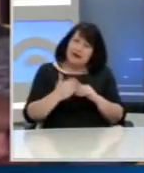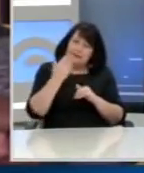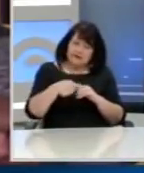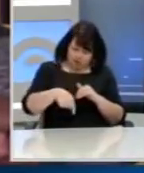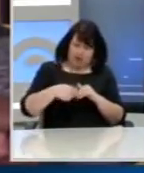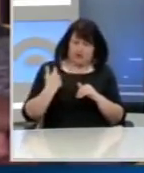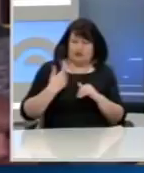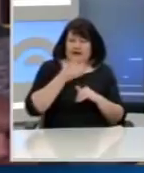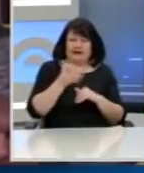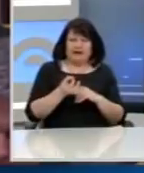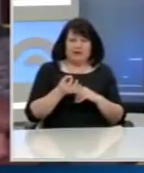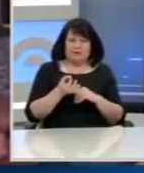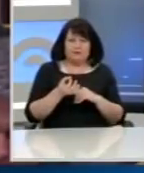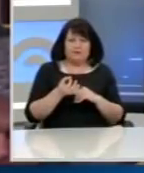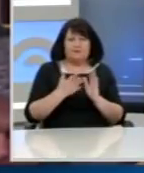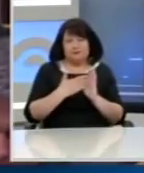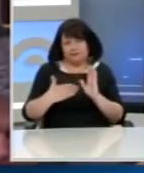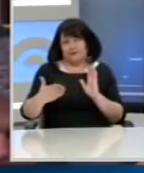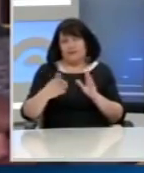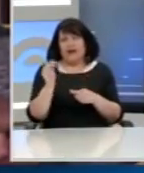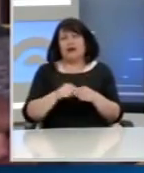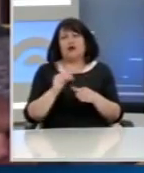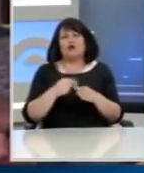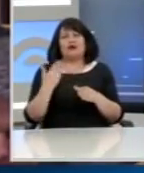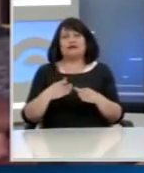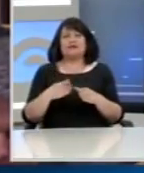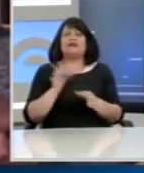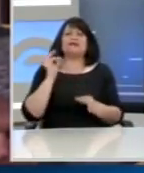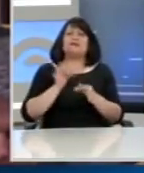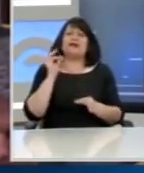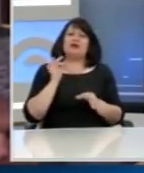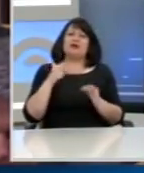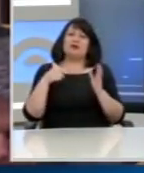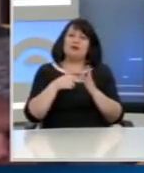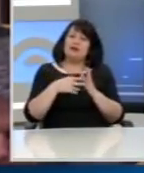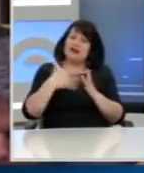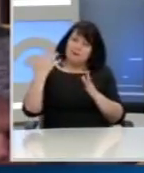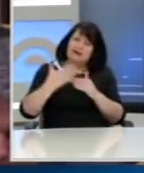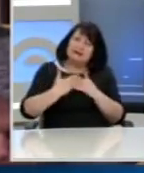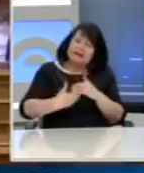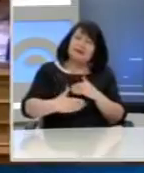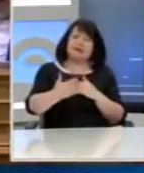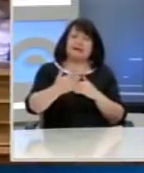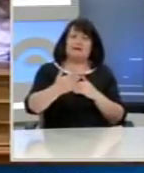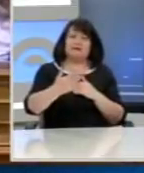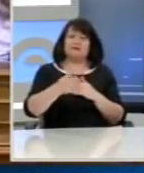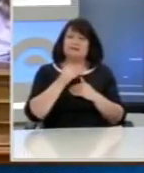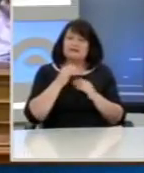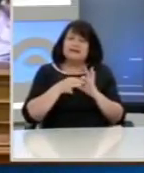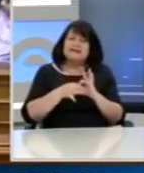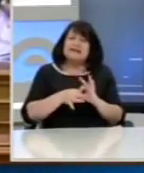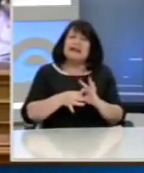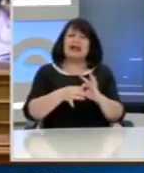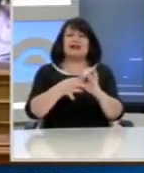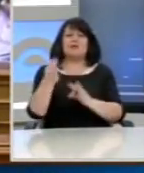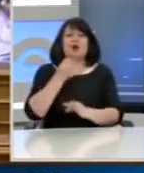τώρα. Κατά την περίοδο από τις εκλογές του Σεπτέμβρη του 2015 και μετά. Και το κάνετε διαρκώς αυτό.